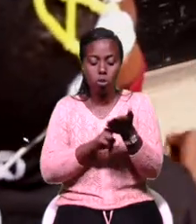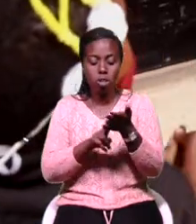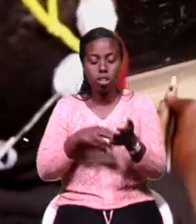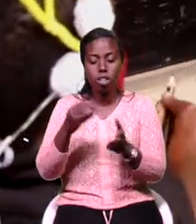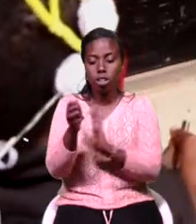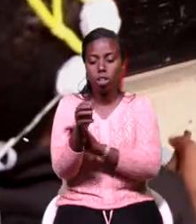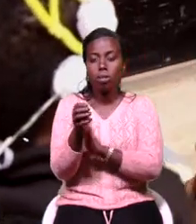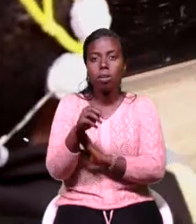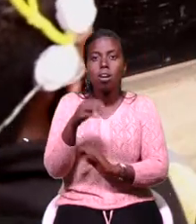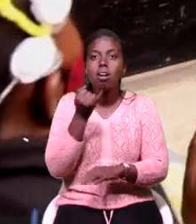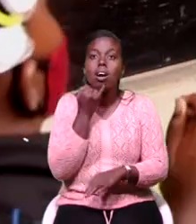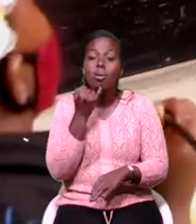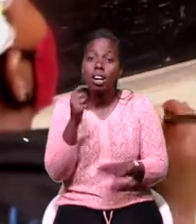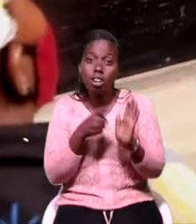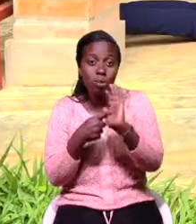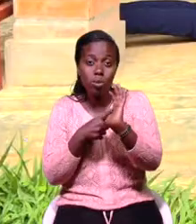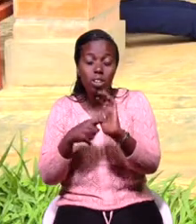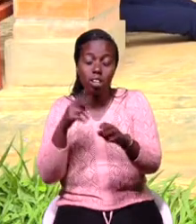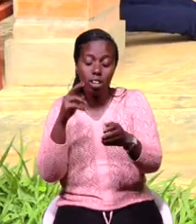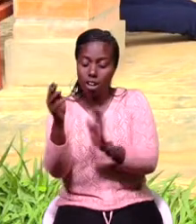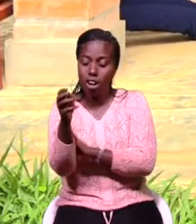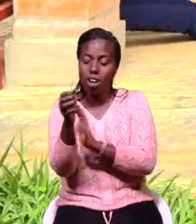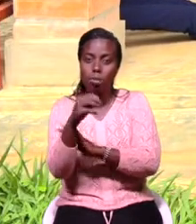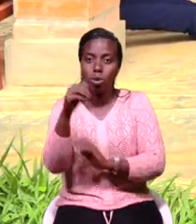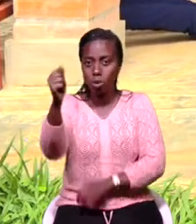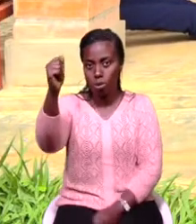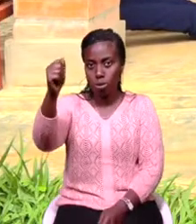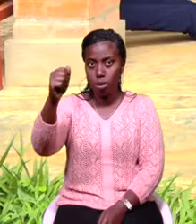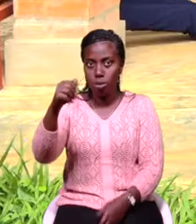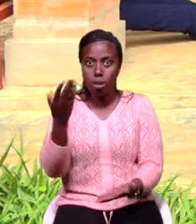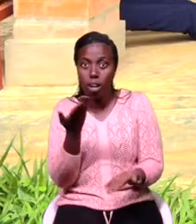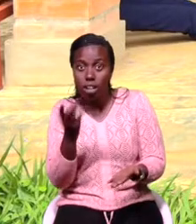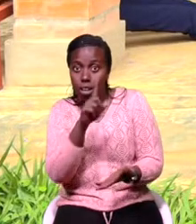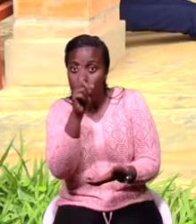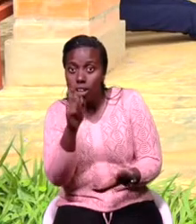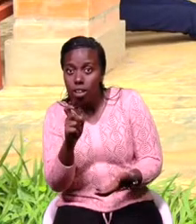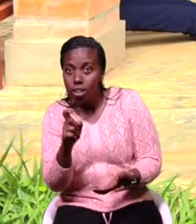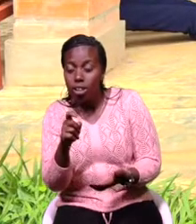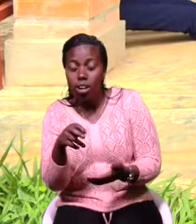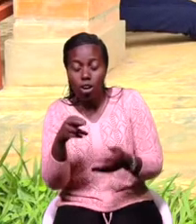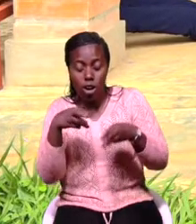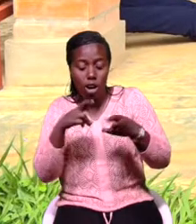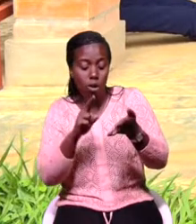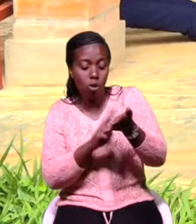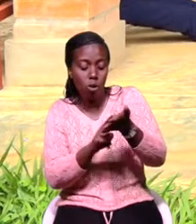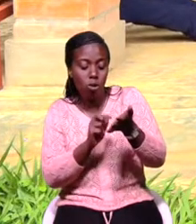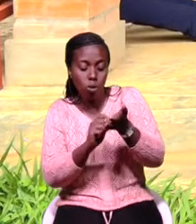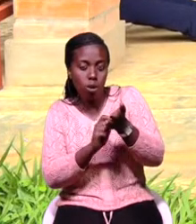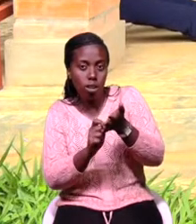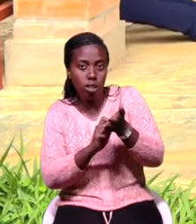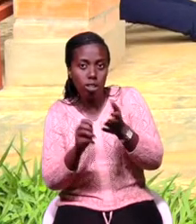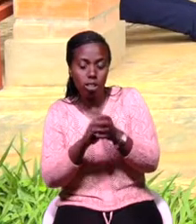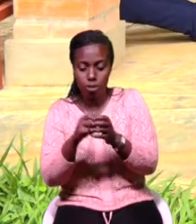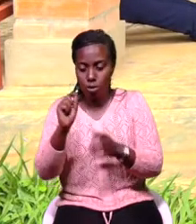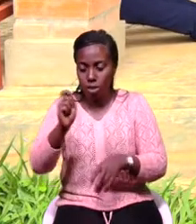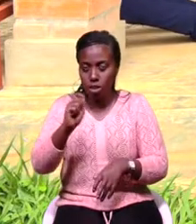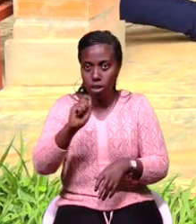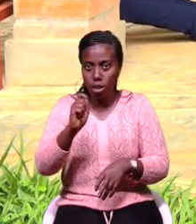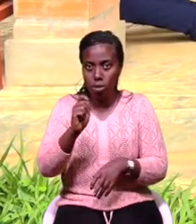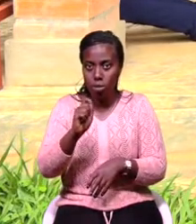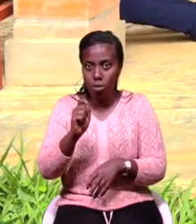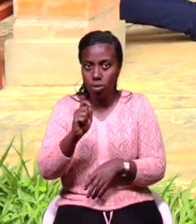k'iburyo abana munyereka akaboko k'iburyo kanyu mwese. Akaboko karihe ak'iburyo ako wandikisha gafite ikaramu.